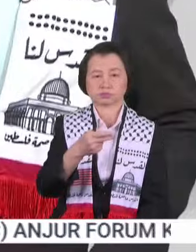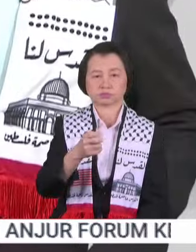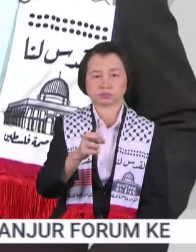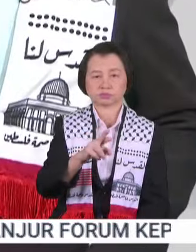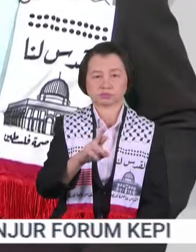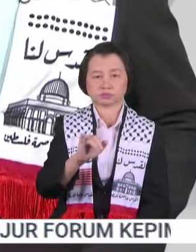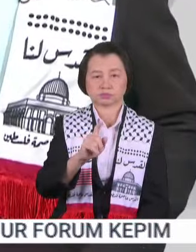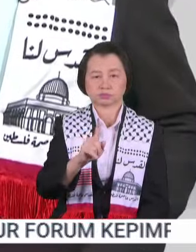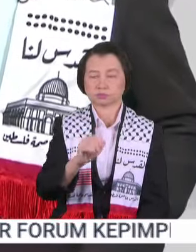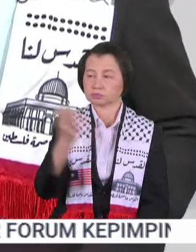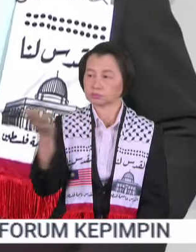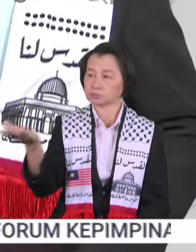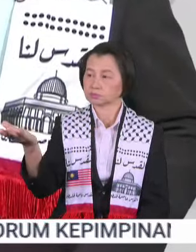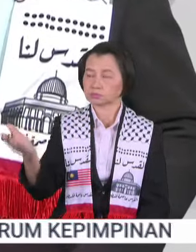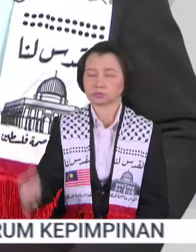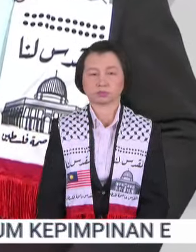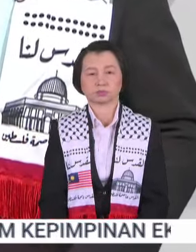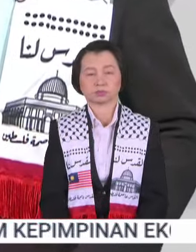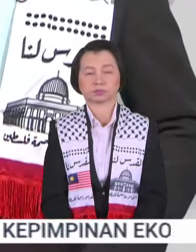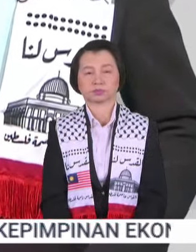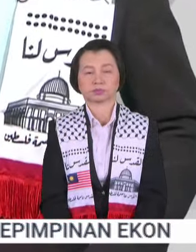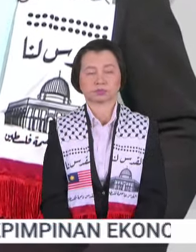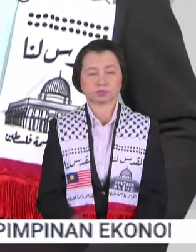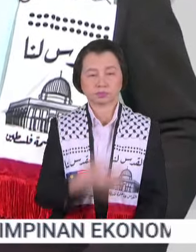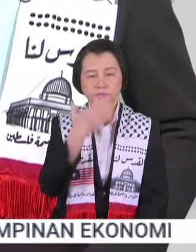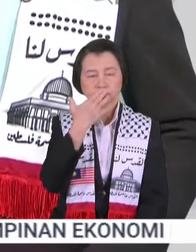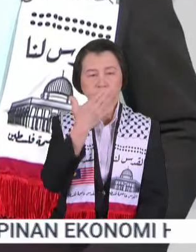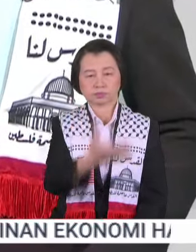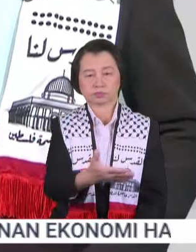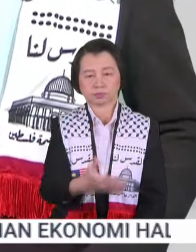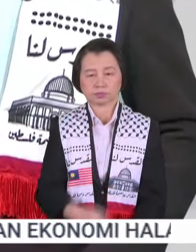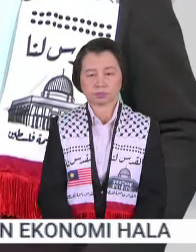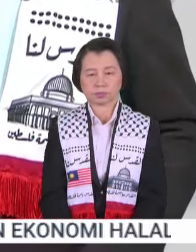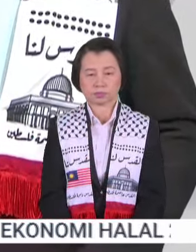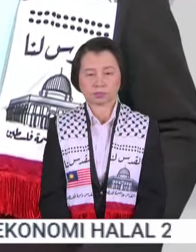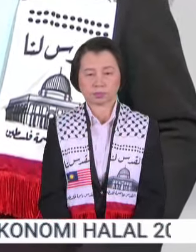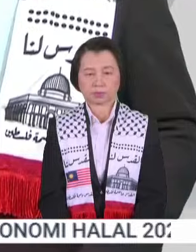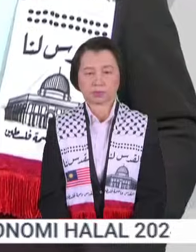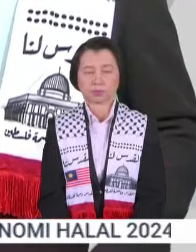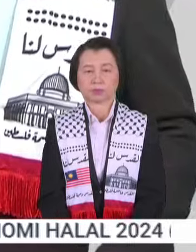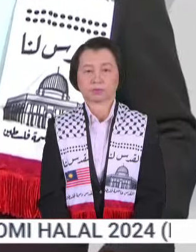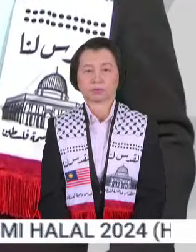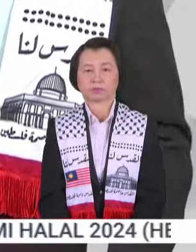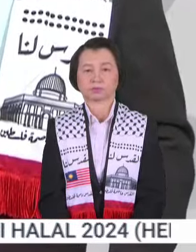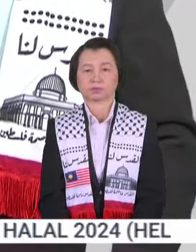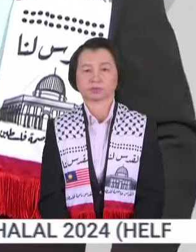di Angkasa Puri. Zahira, silakan. Baik, terima kasih, Buma.